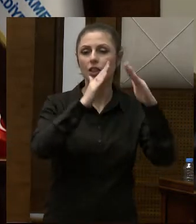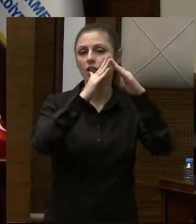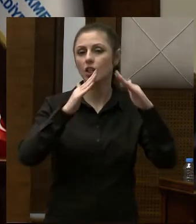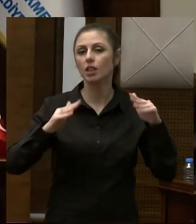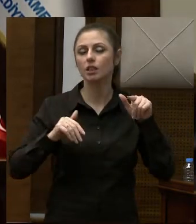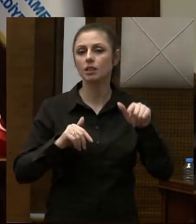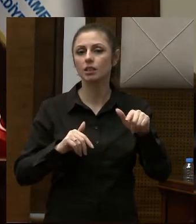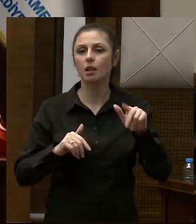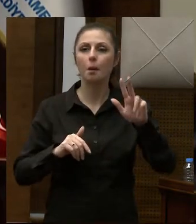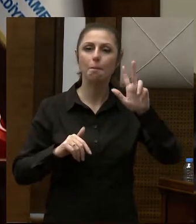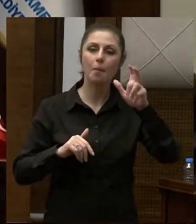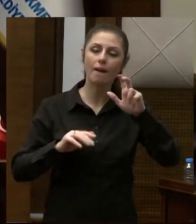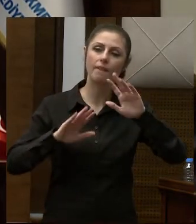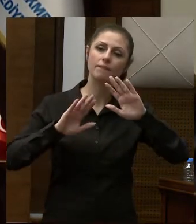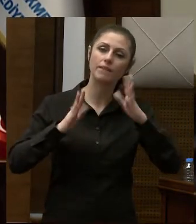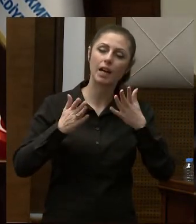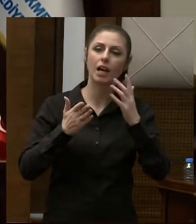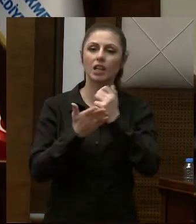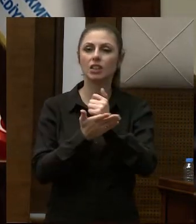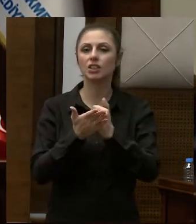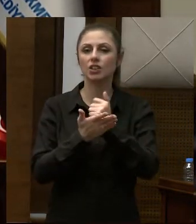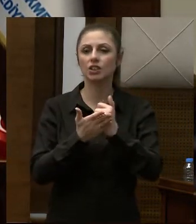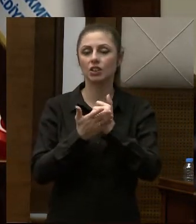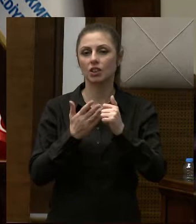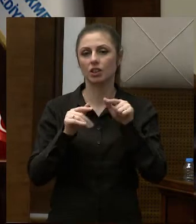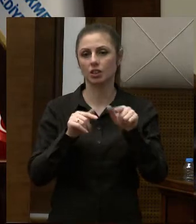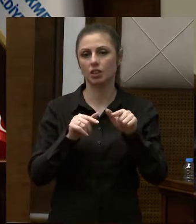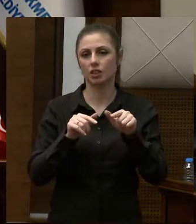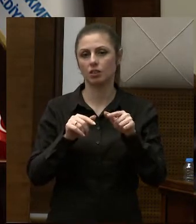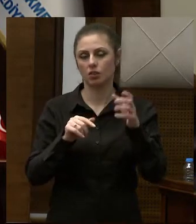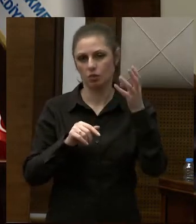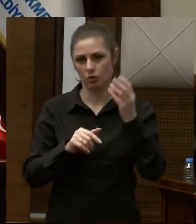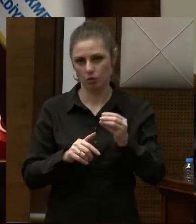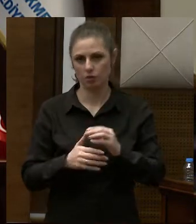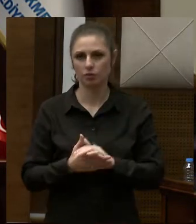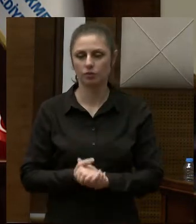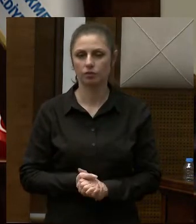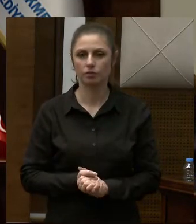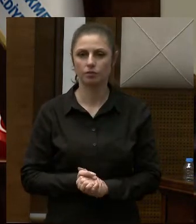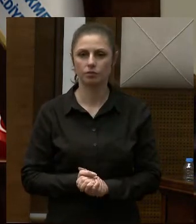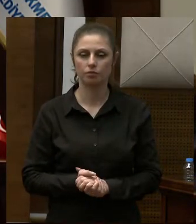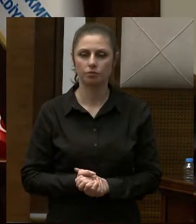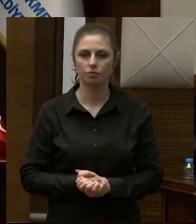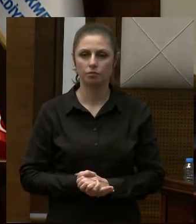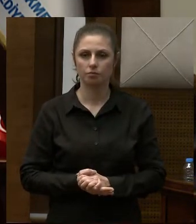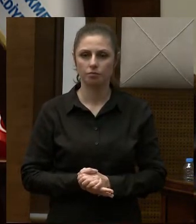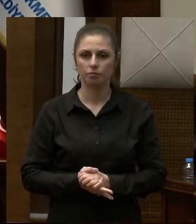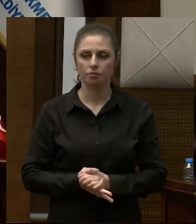çatılar mavi ve yeşil kaplı olacak. Mavinin tonları ve yeşilin tonları kullanacak. Bu şu anda geçerli.